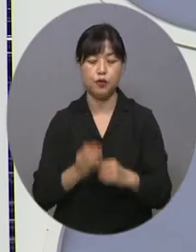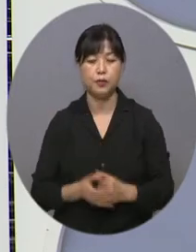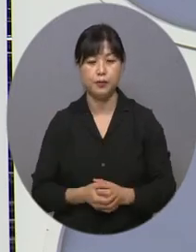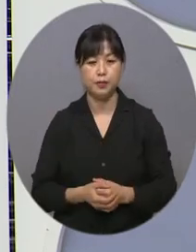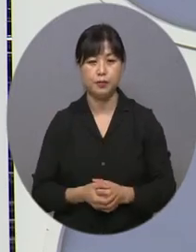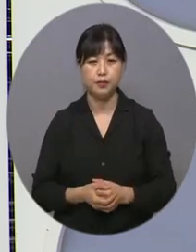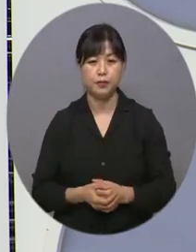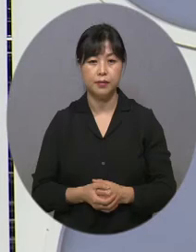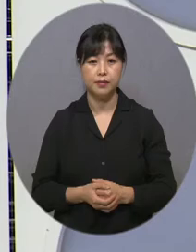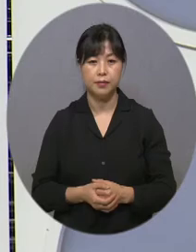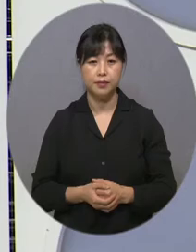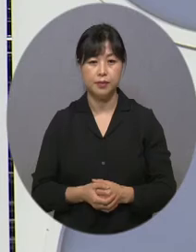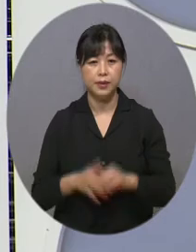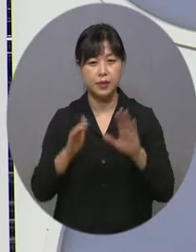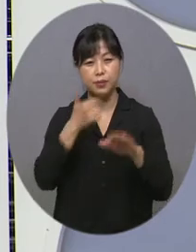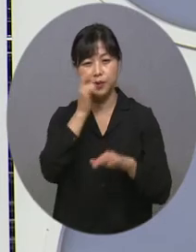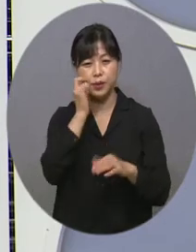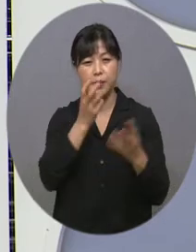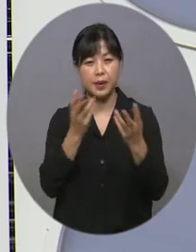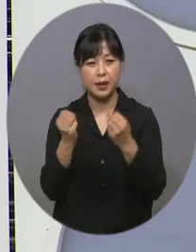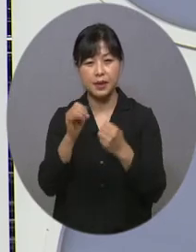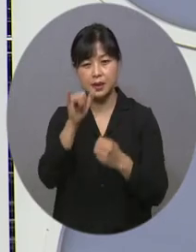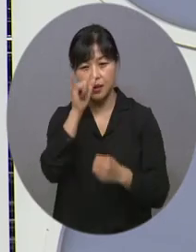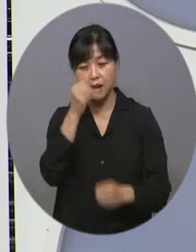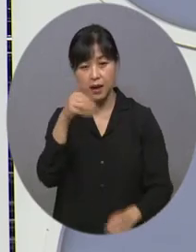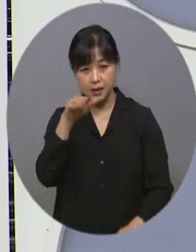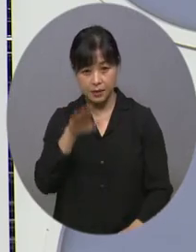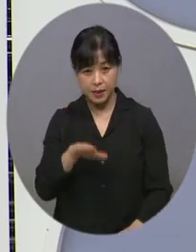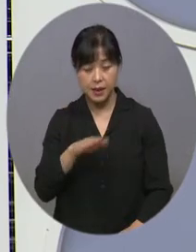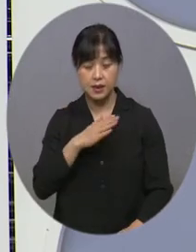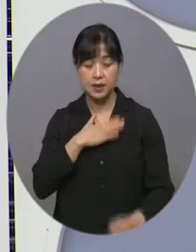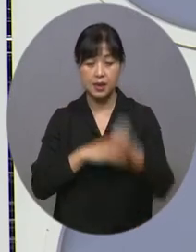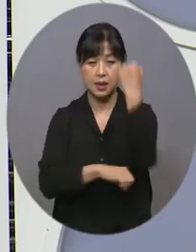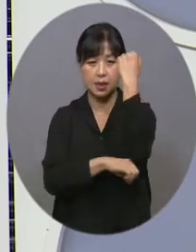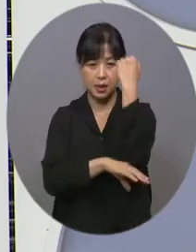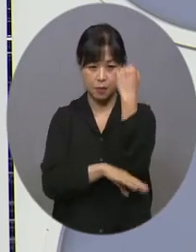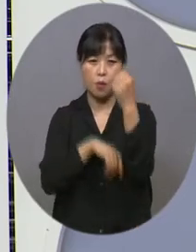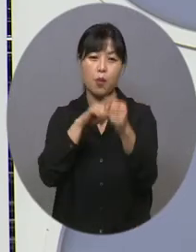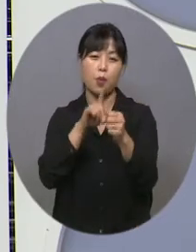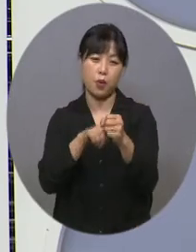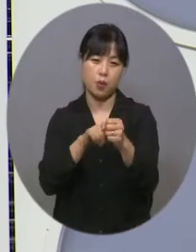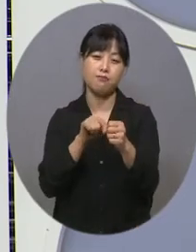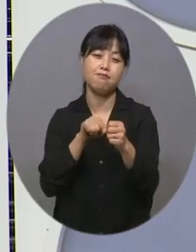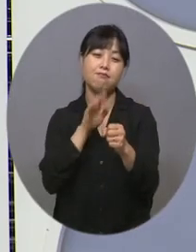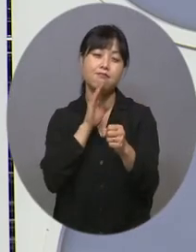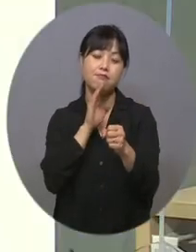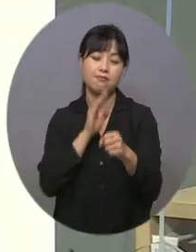때문에 아직 미흡한 점이 많습니다만은 저희들의 기본 방향은 그렇습니다. 네.